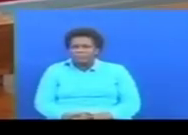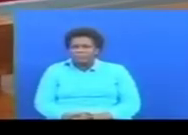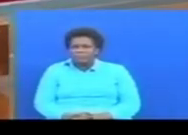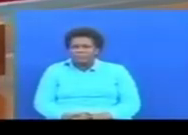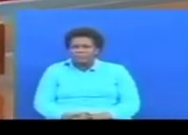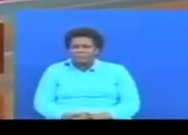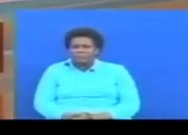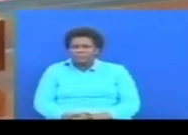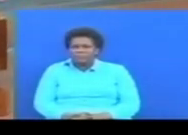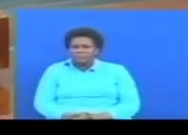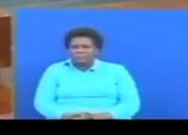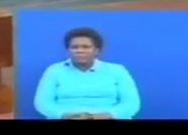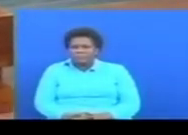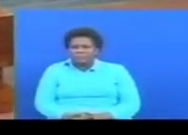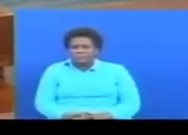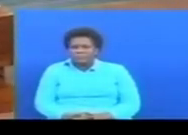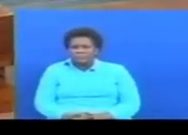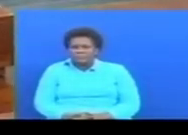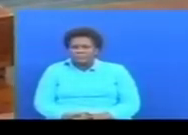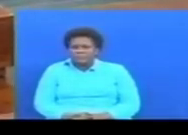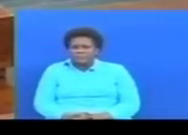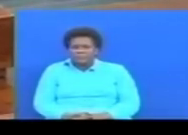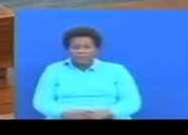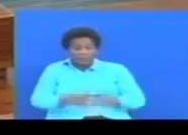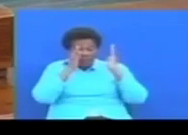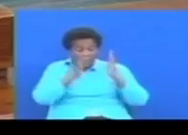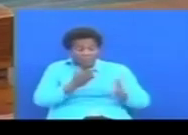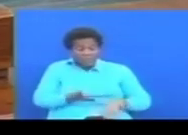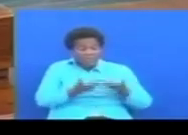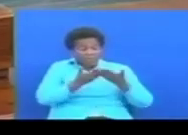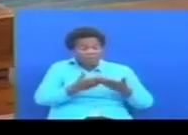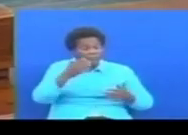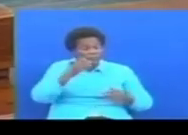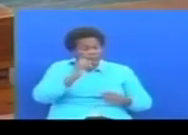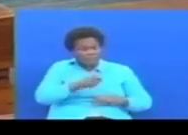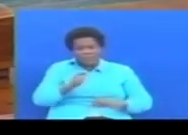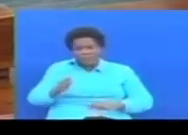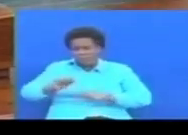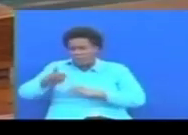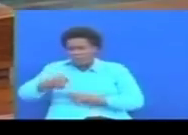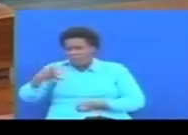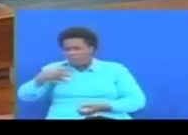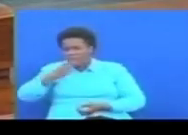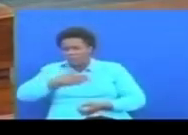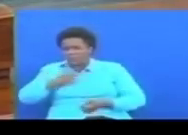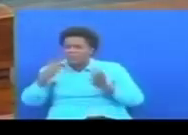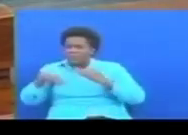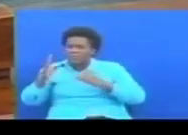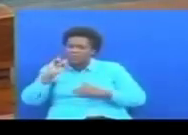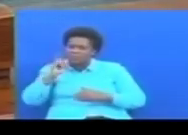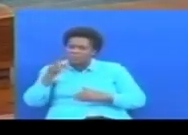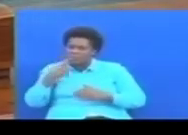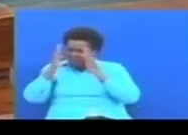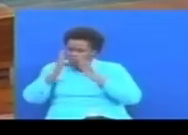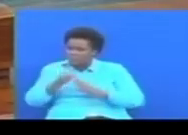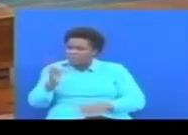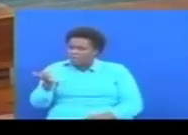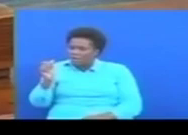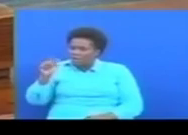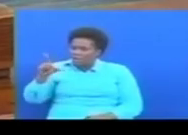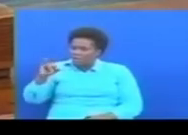Mheshimiwa Naibu Spika, kwa niaba ya Waziri wa Fedha na Mipango, napenda kujibu swali la Mheshimiwa Halima Abdalla Bulembo, mbunge viti maalumu,